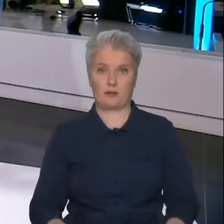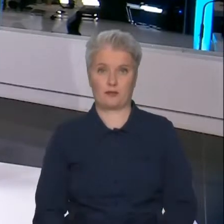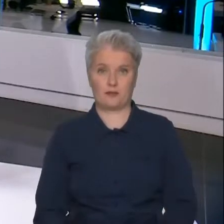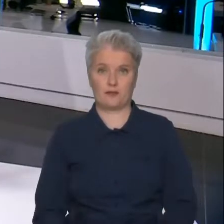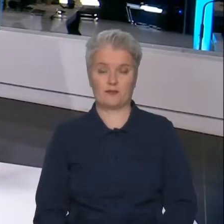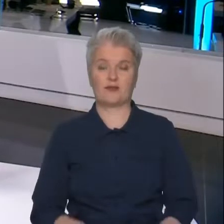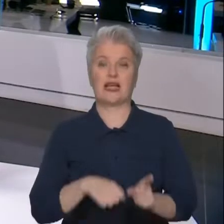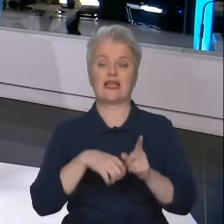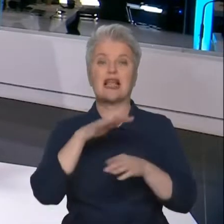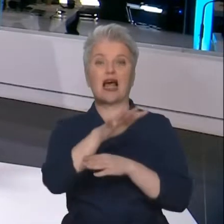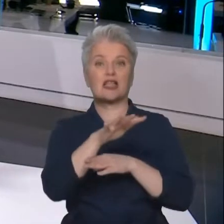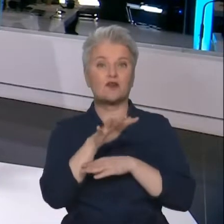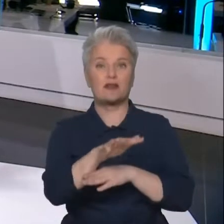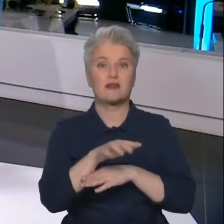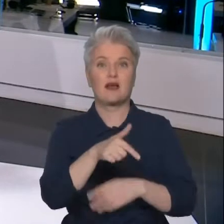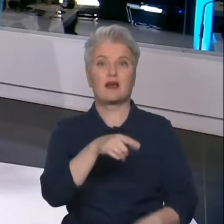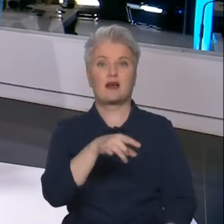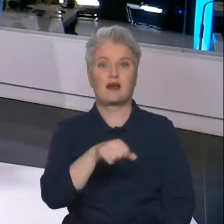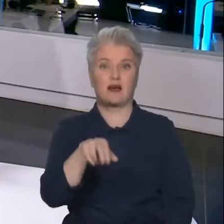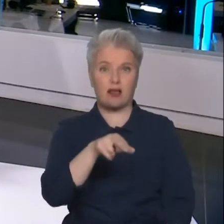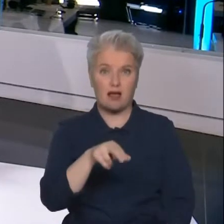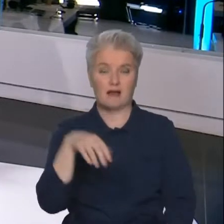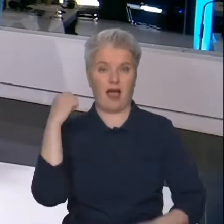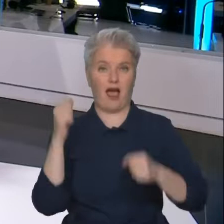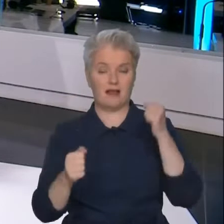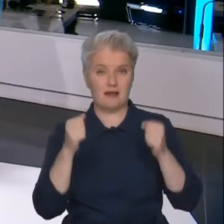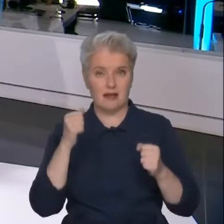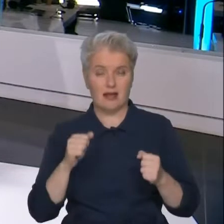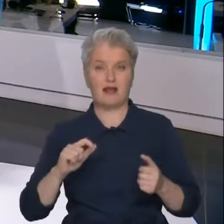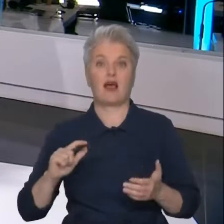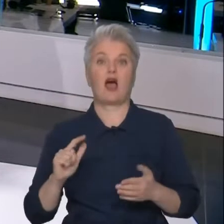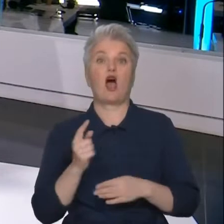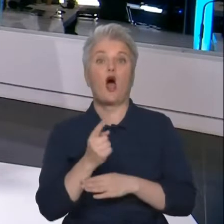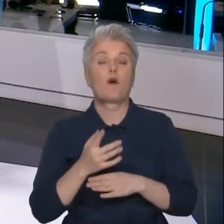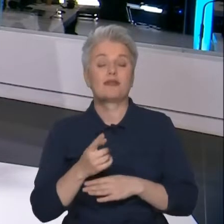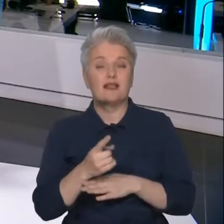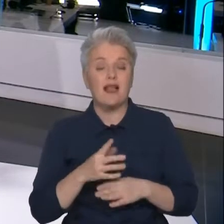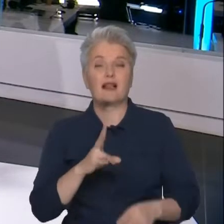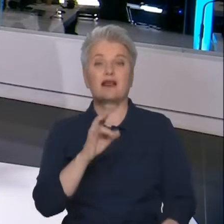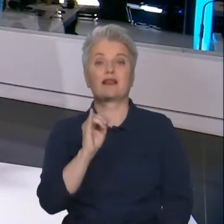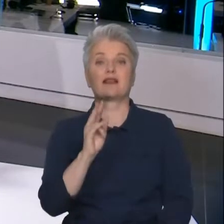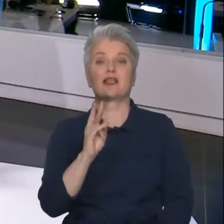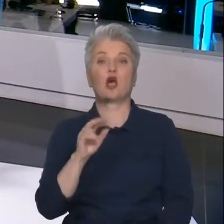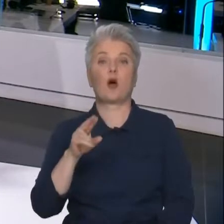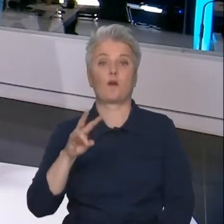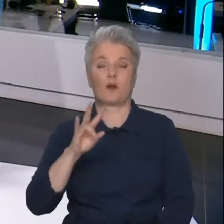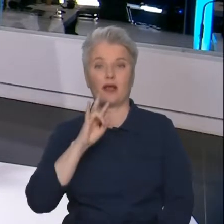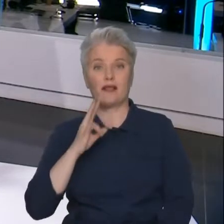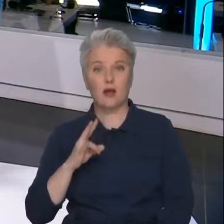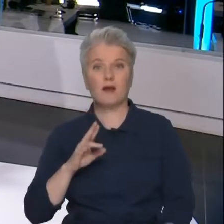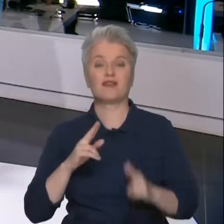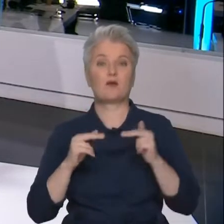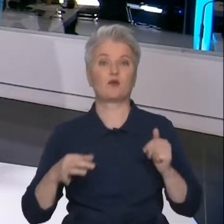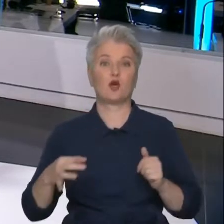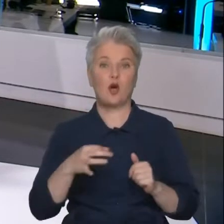З реактивних систем залпового вогню, град і артилерії вчергове обстріляли російські загарбники Нікополь. Місто у Дніпропетровській області на